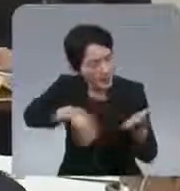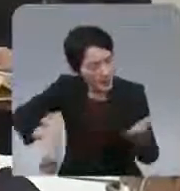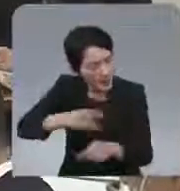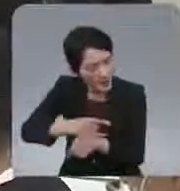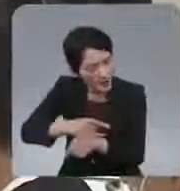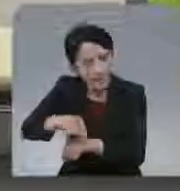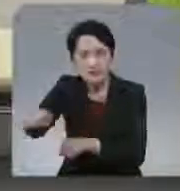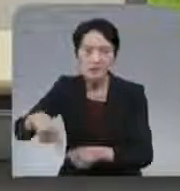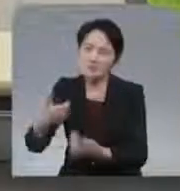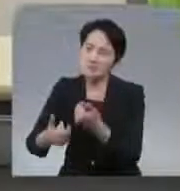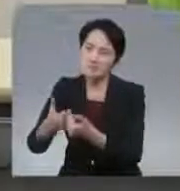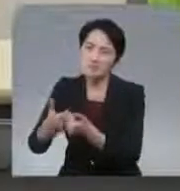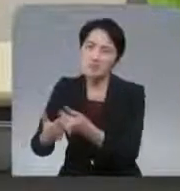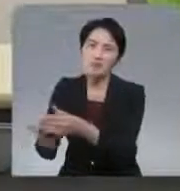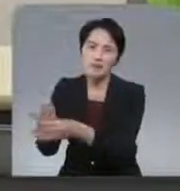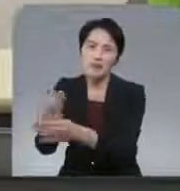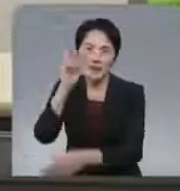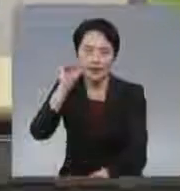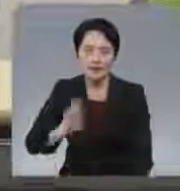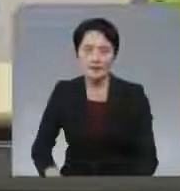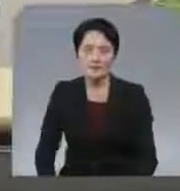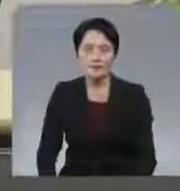có thể đạt được thỏa thuận hai thuyết phục được Hàn Quốc